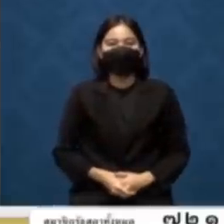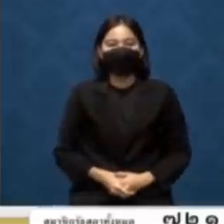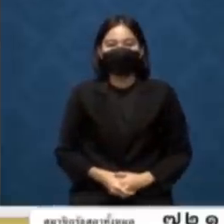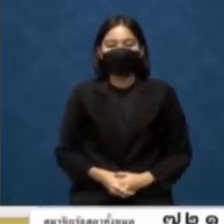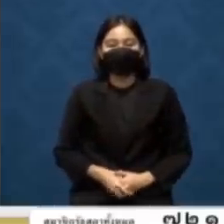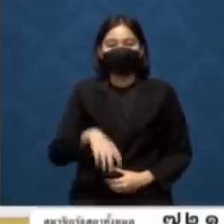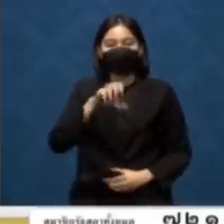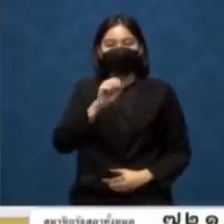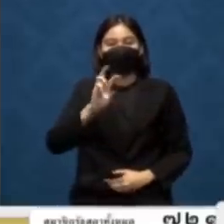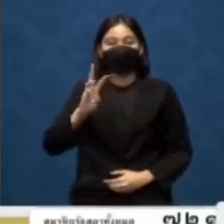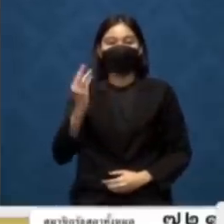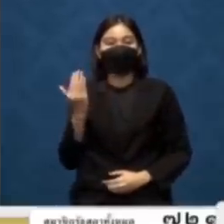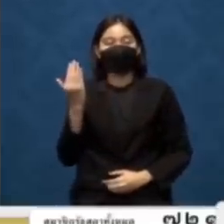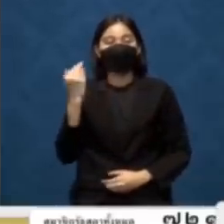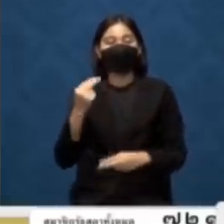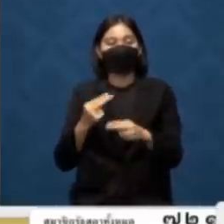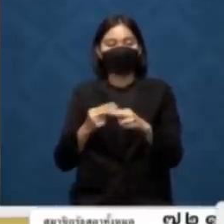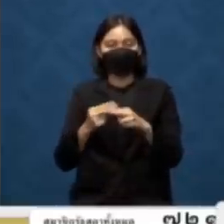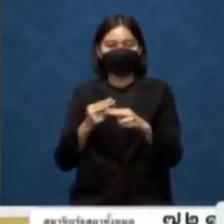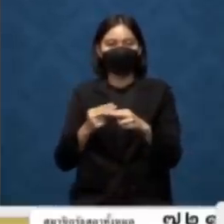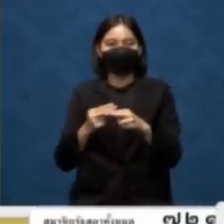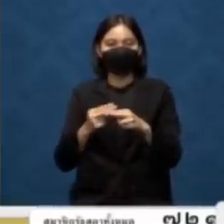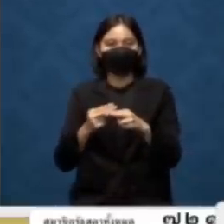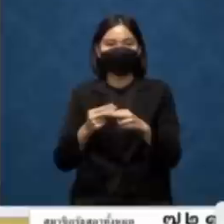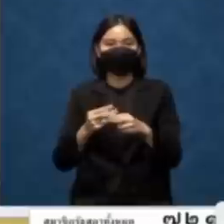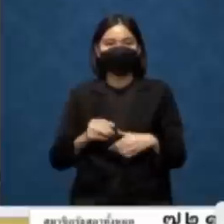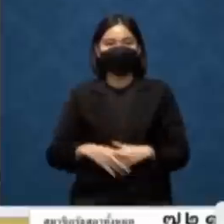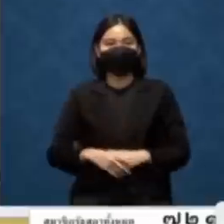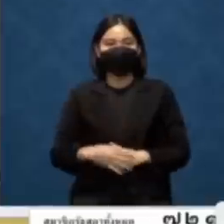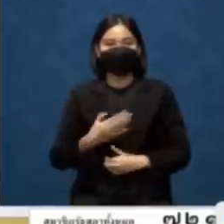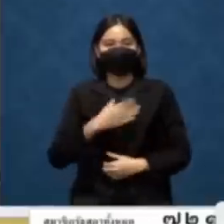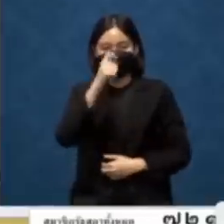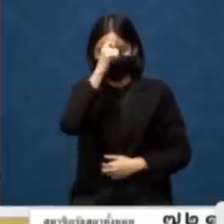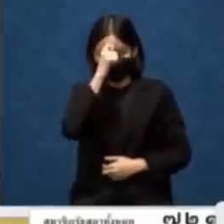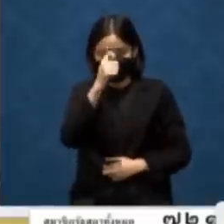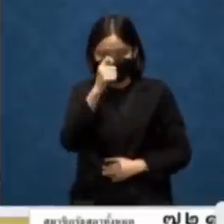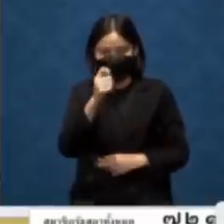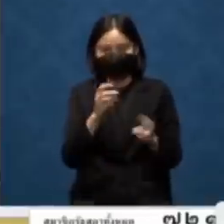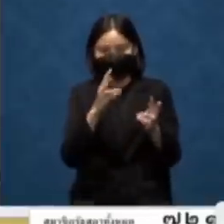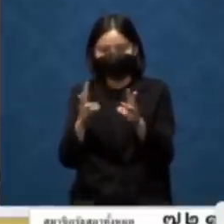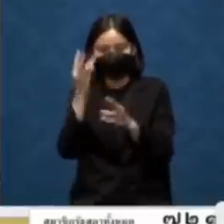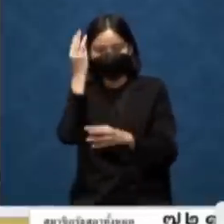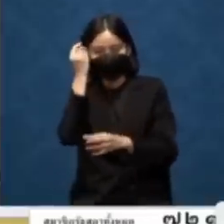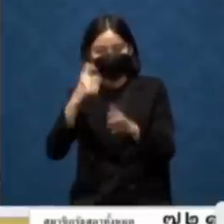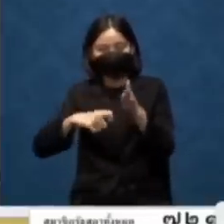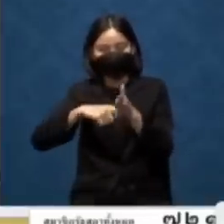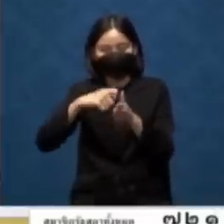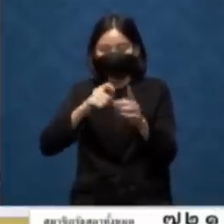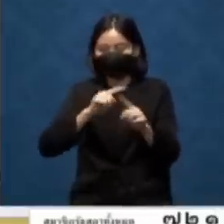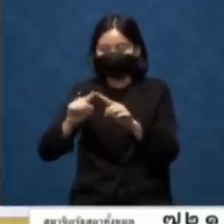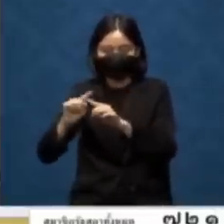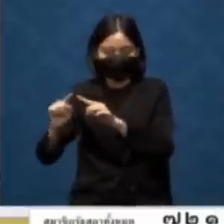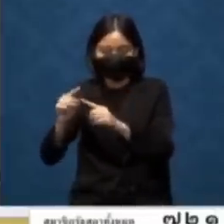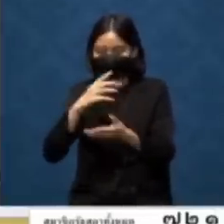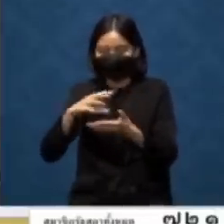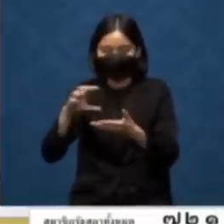ท่านสะวาคำนลสทธสมาร ขออนุญา Einam่านจรๆ ผมเคารบนบถือคามคิดการแดงเหตุผลขทานคำนูลมาโยตลอดนะ